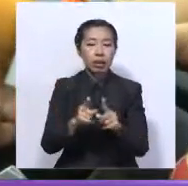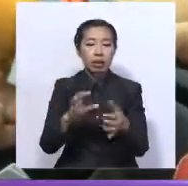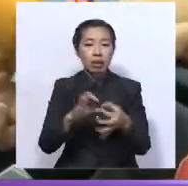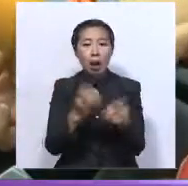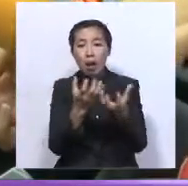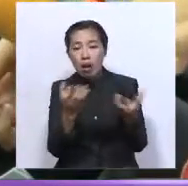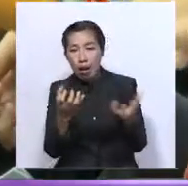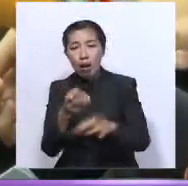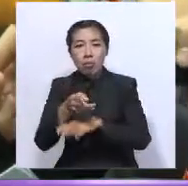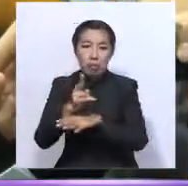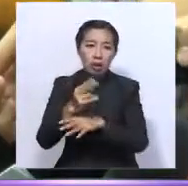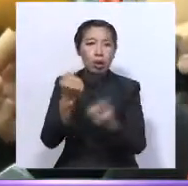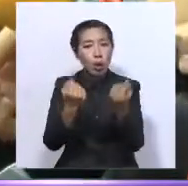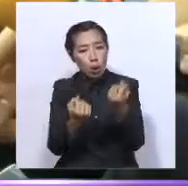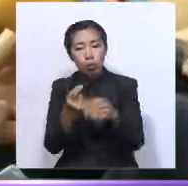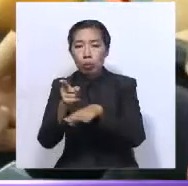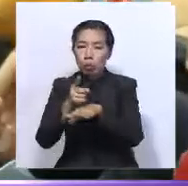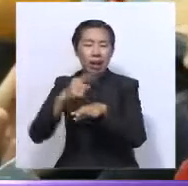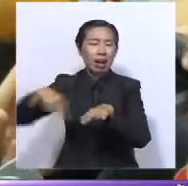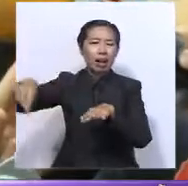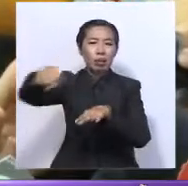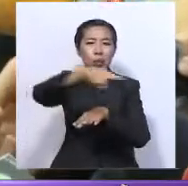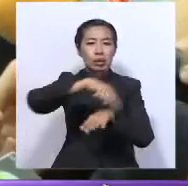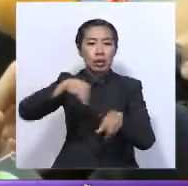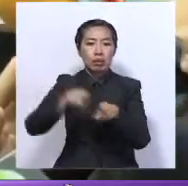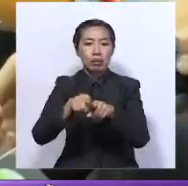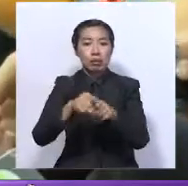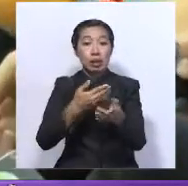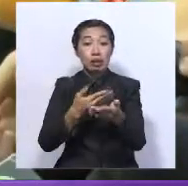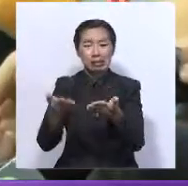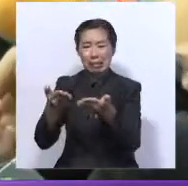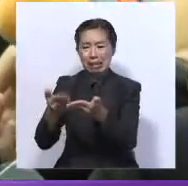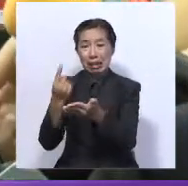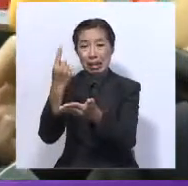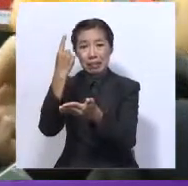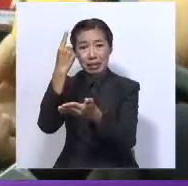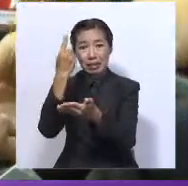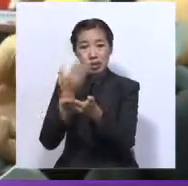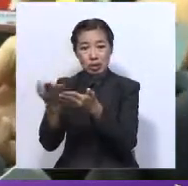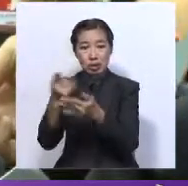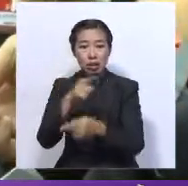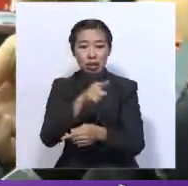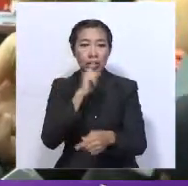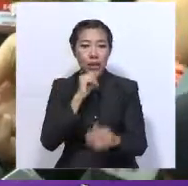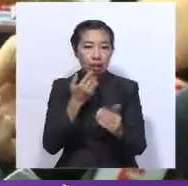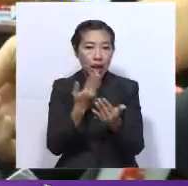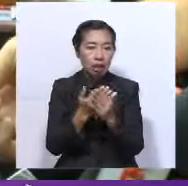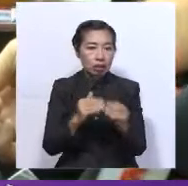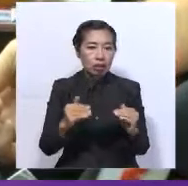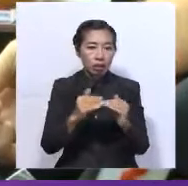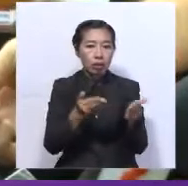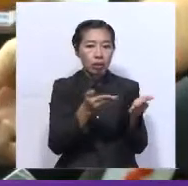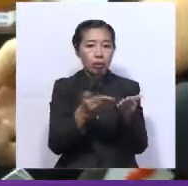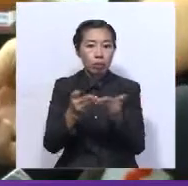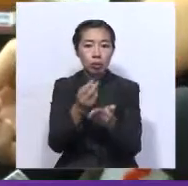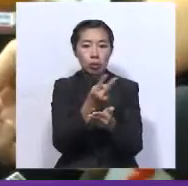กรณ์เนี่ยนะครับเราซื้ออย่างอื่นเนี่ยโอ้ซื้อลำหนึ่งเท่ากับ2ลำแล้วยังไม่มียุทธปกรณ์ยังไม่มีอะ